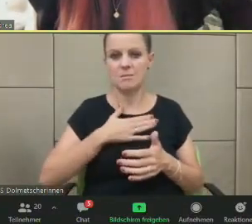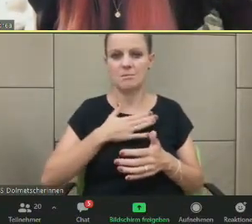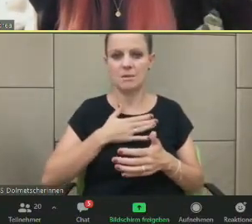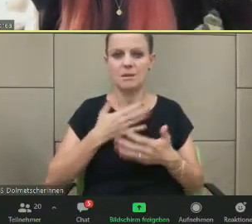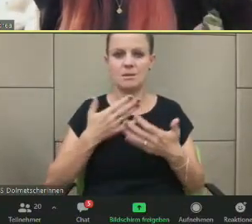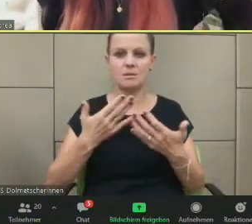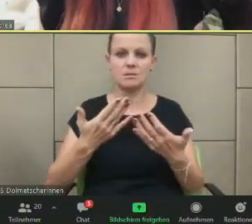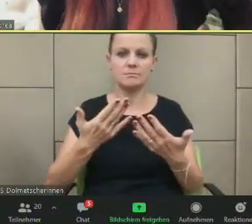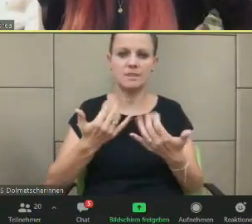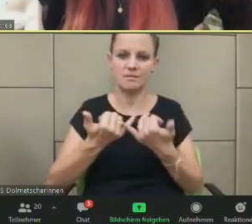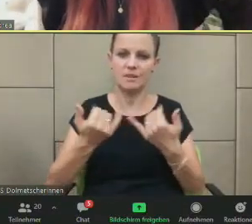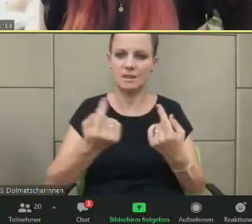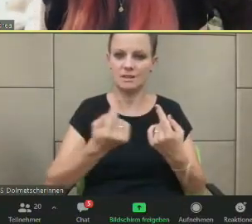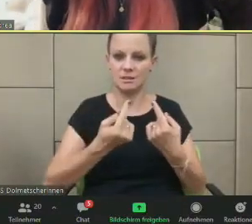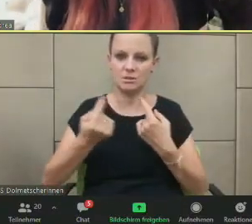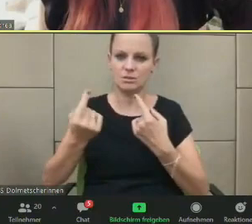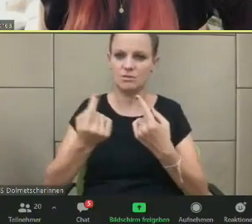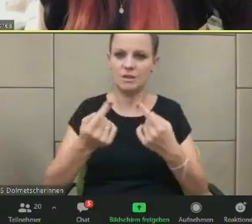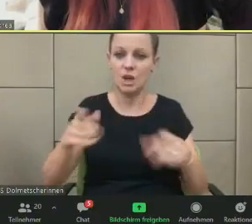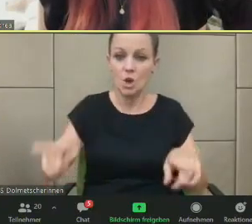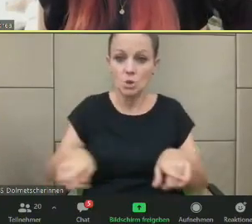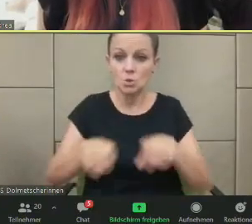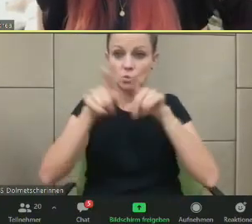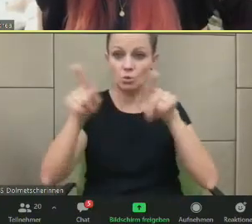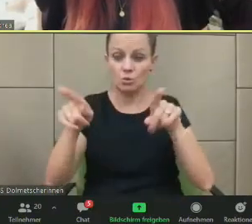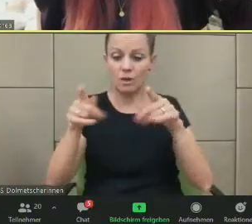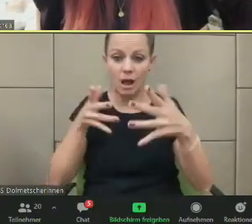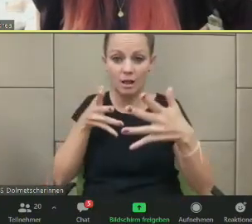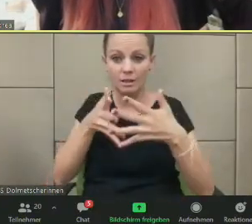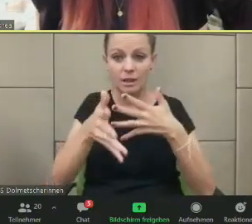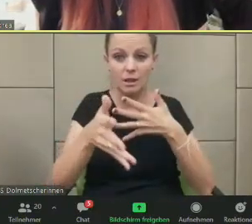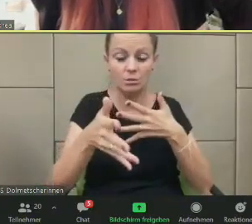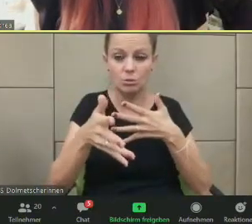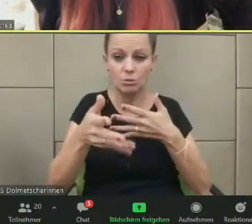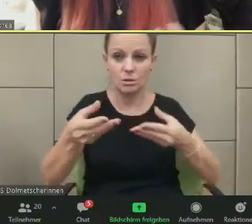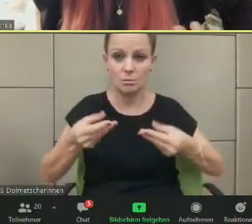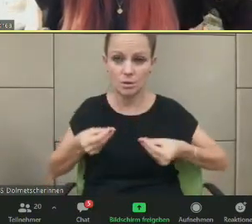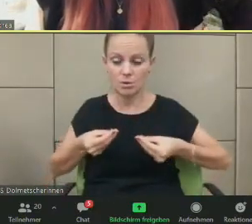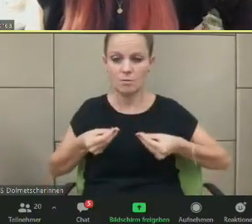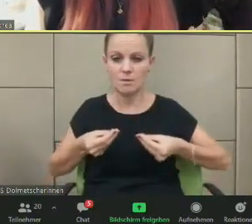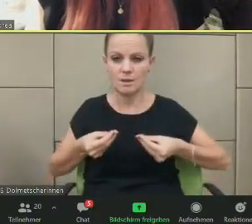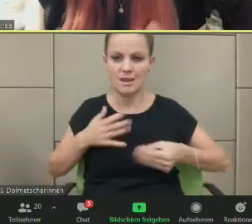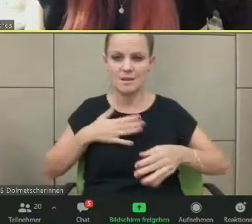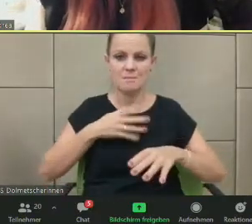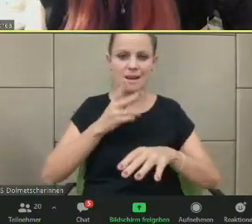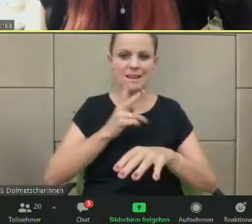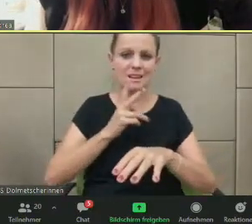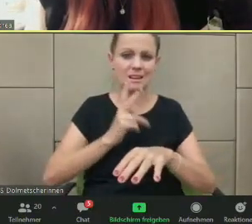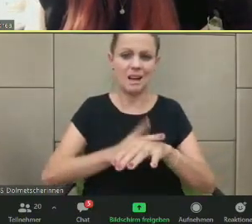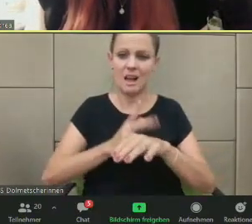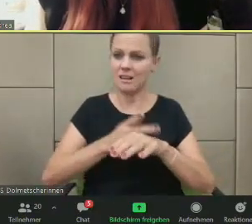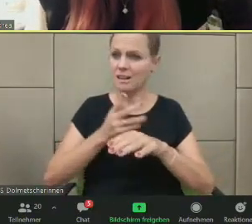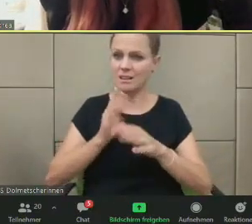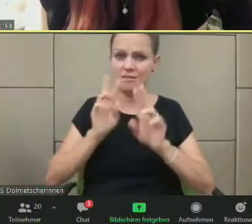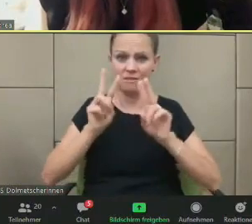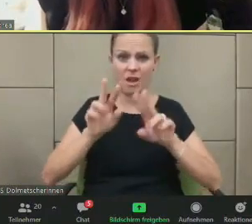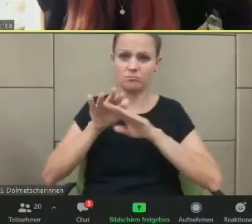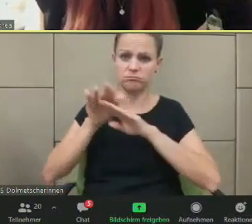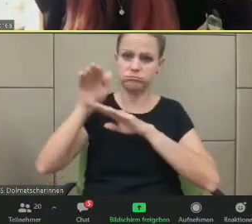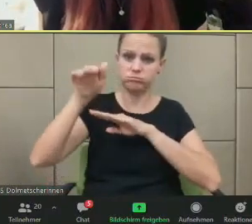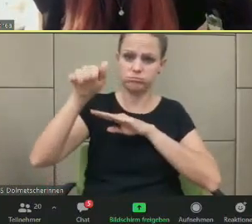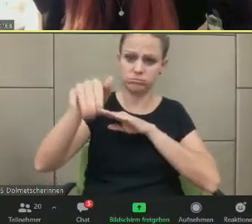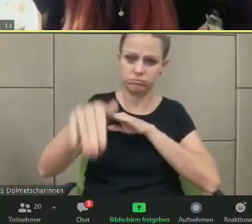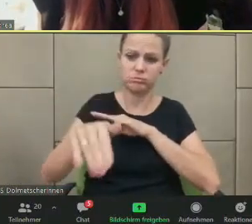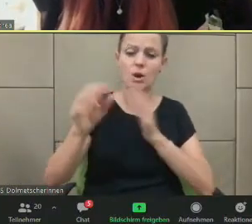dass ich wirklich nur durch Zufall zu dieser Diagnose kam. Ich habe da mal, als meine Krankheit so viel schlechter wurde, da war ich noch Lehrerin